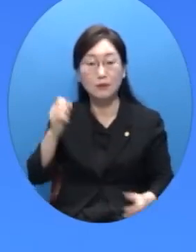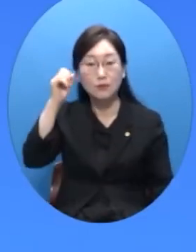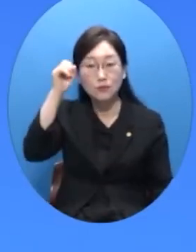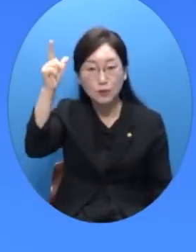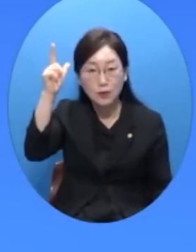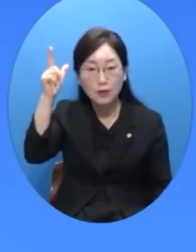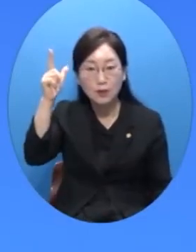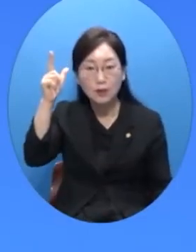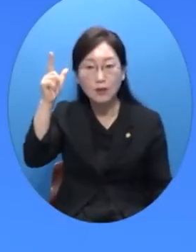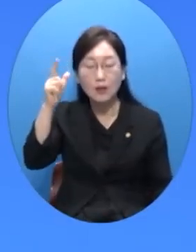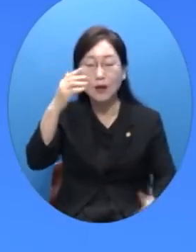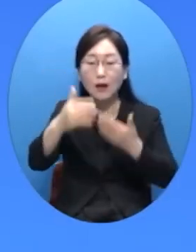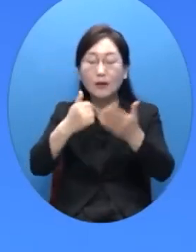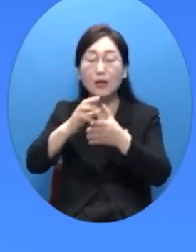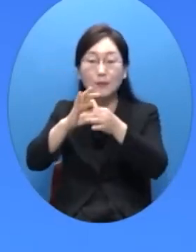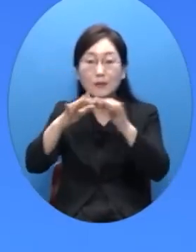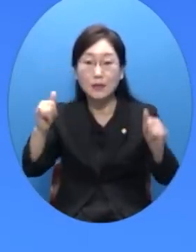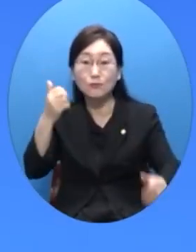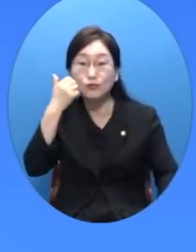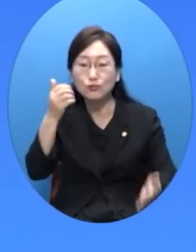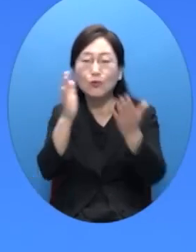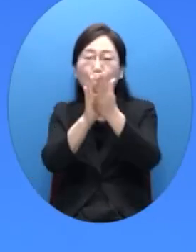위대한 하나님의 사람 모세가